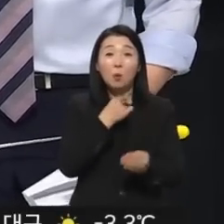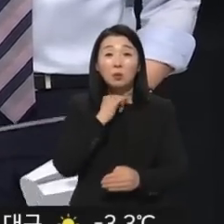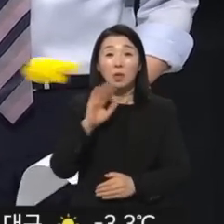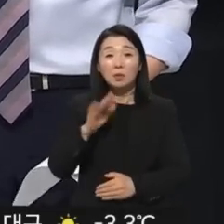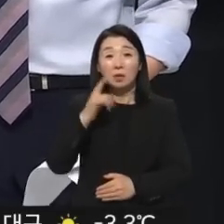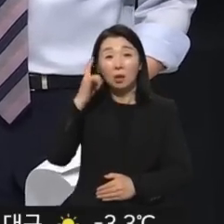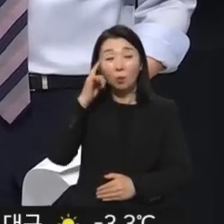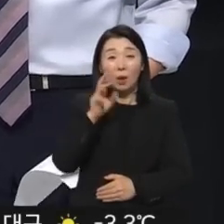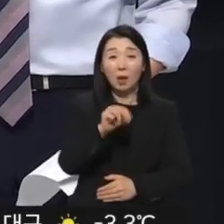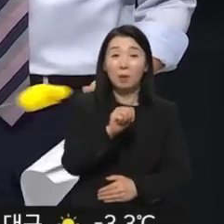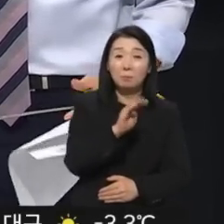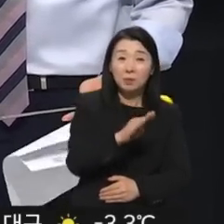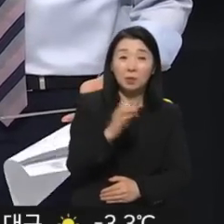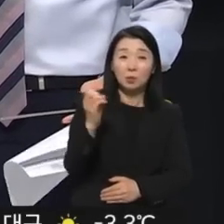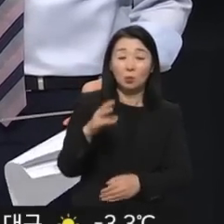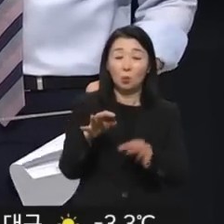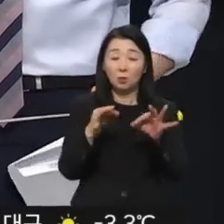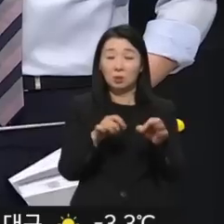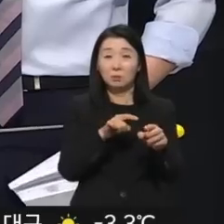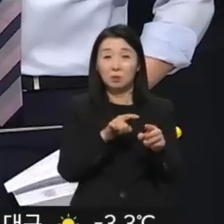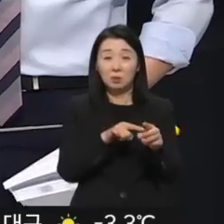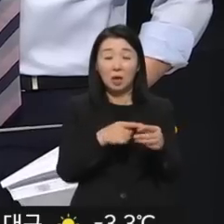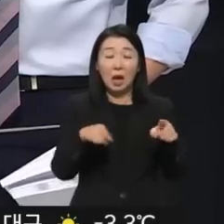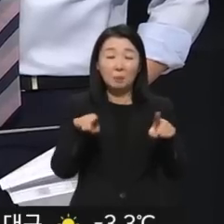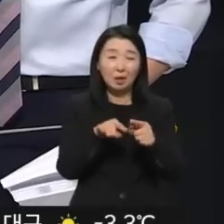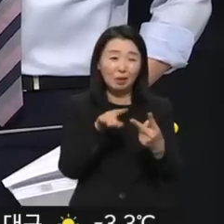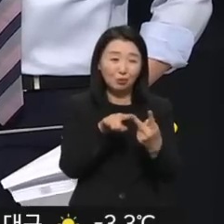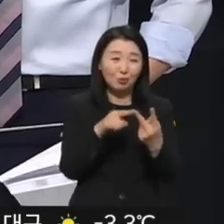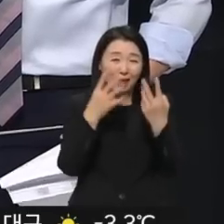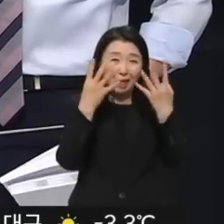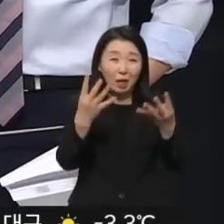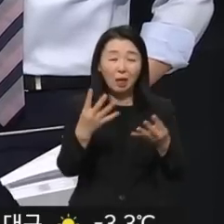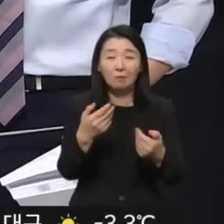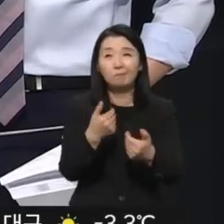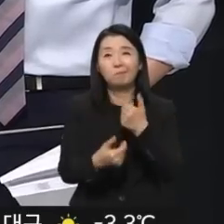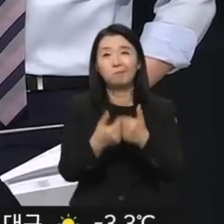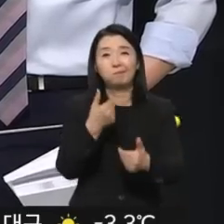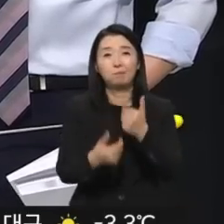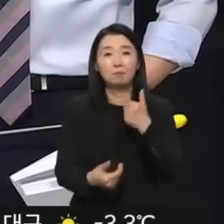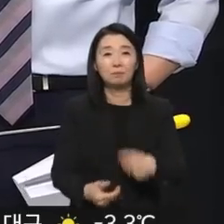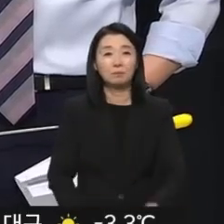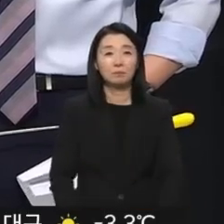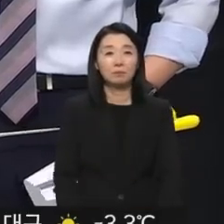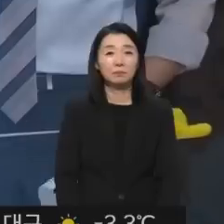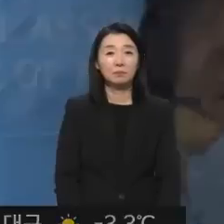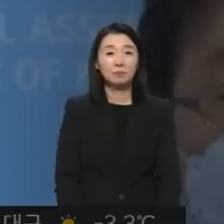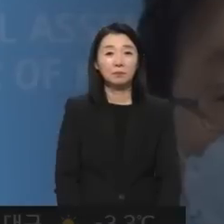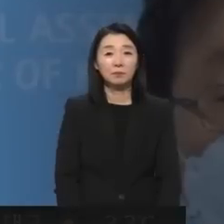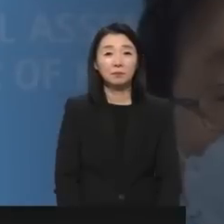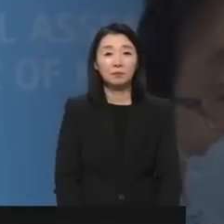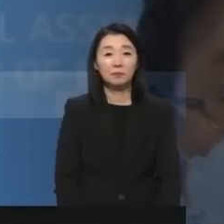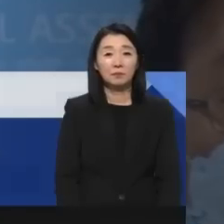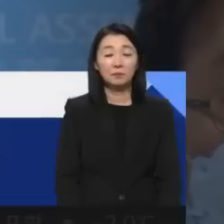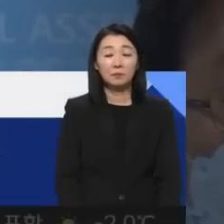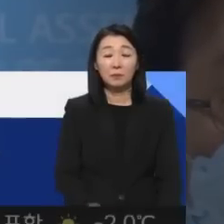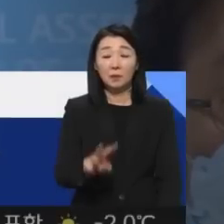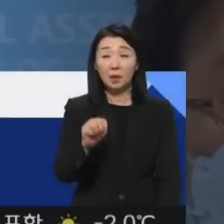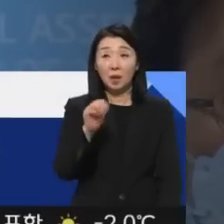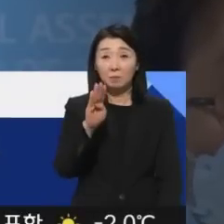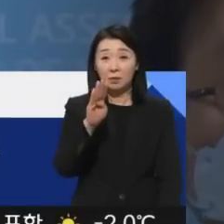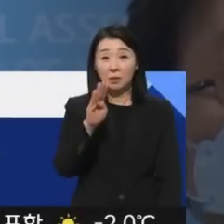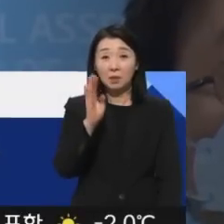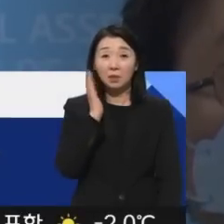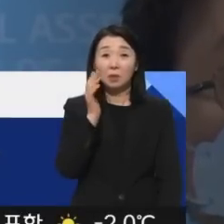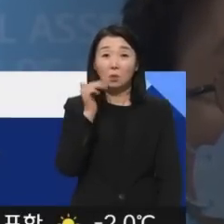일단 MB와 김 전 지사가 이 세트로 묶이는 것 자체가 언짢기 때문인 듯한데요. 이명박 전 대통령에 대한